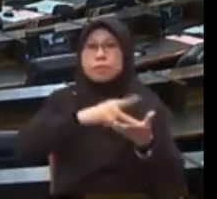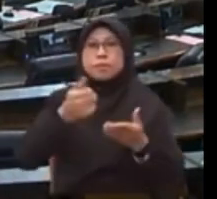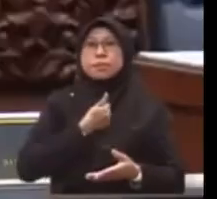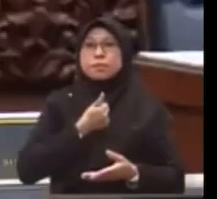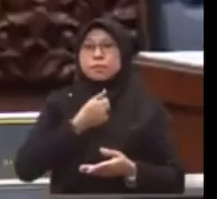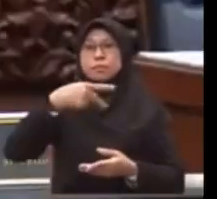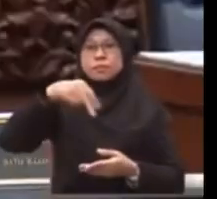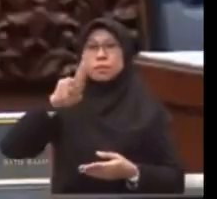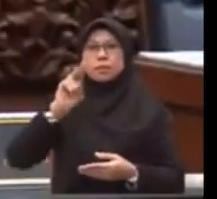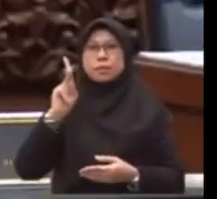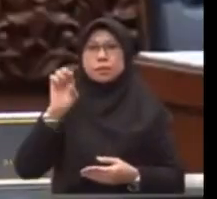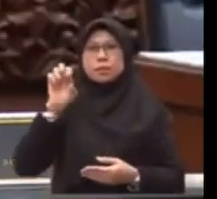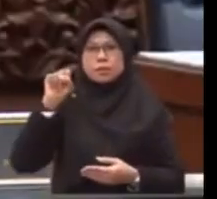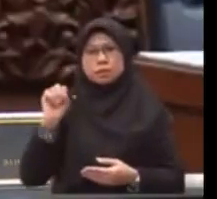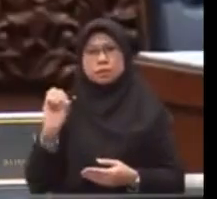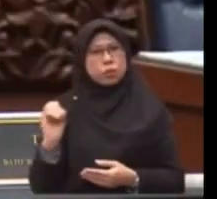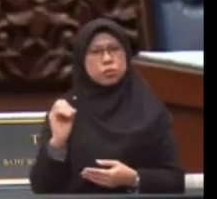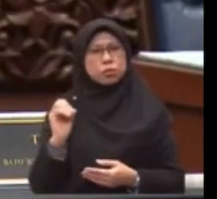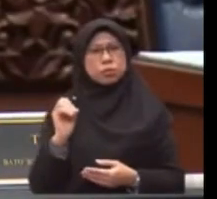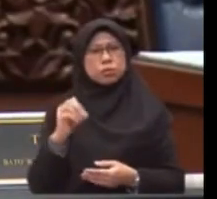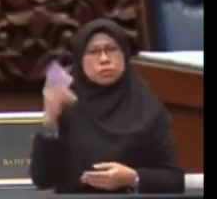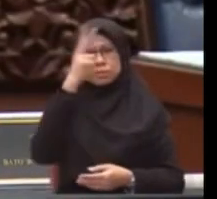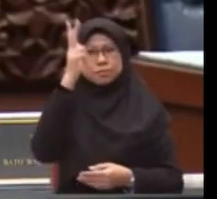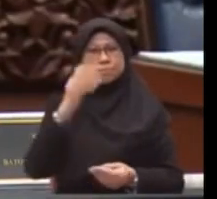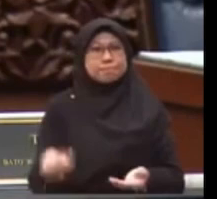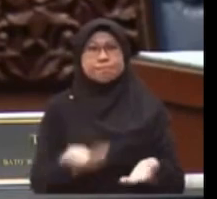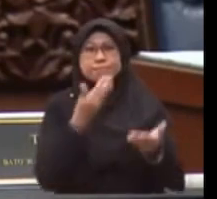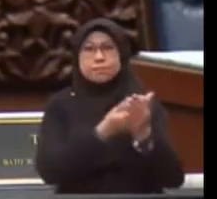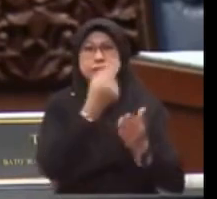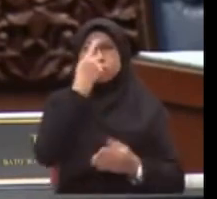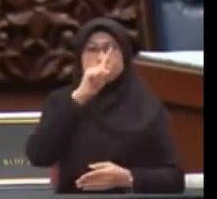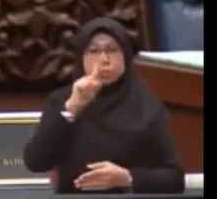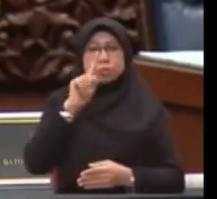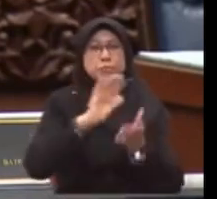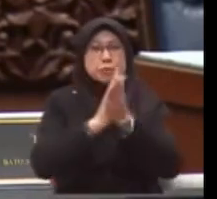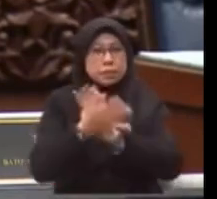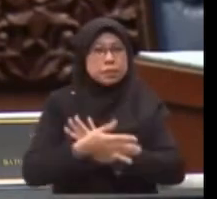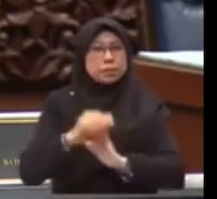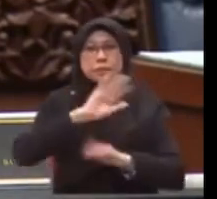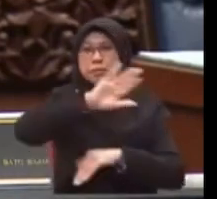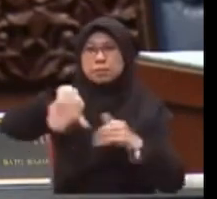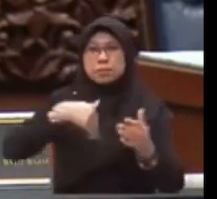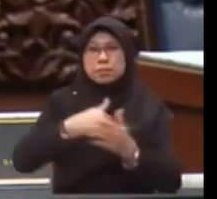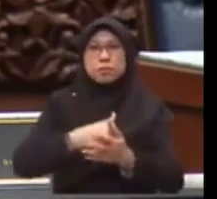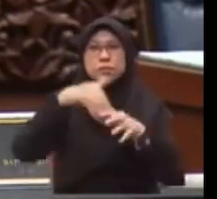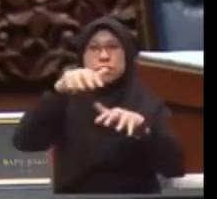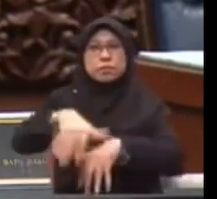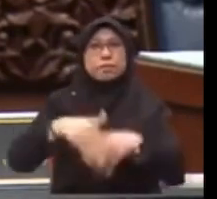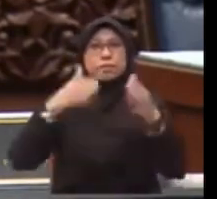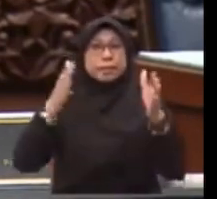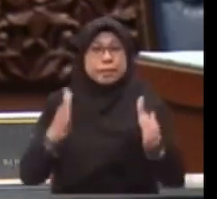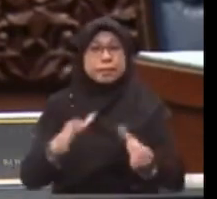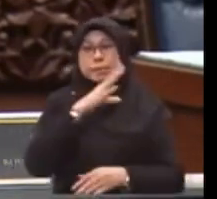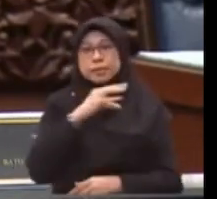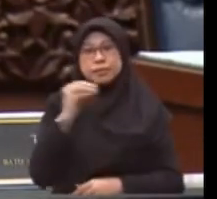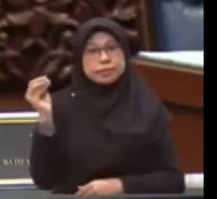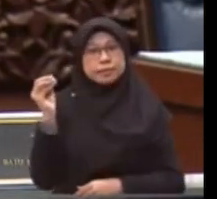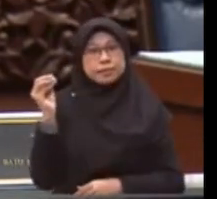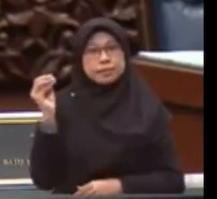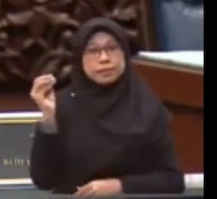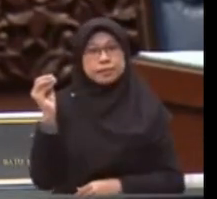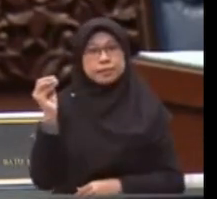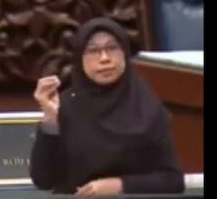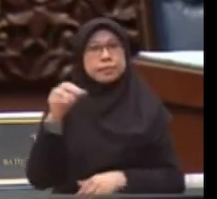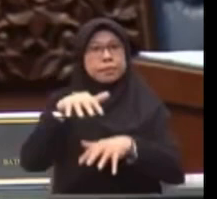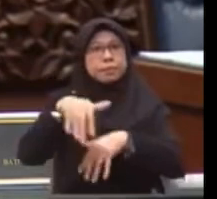bagi perkesu, adakah pihak kerajaan bercadang untuk menjadikan semua petani-petani dan juga kita punya